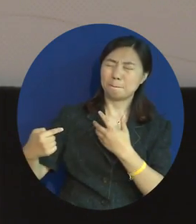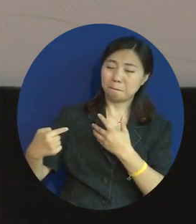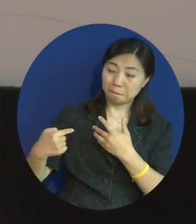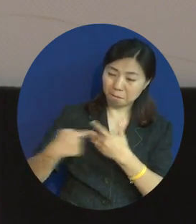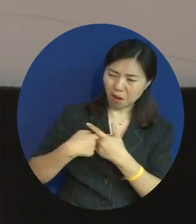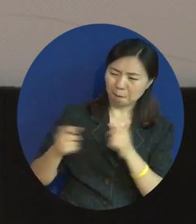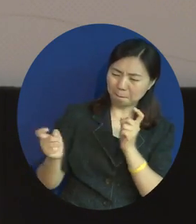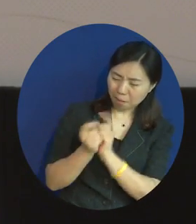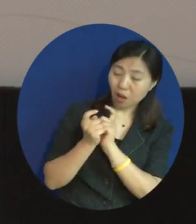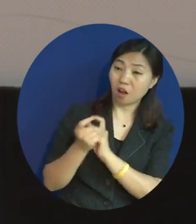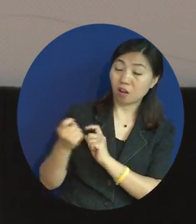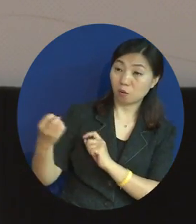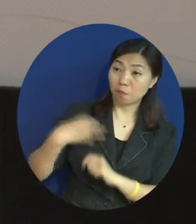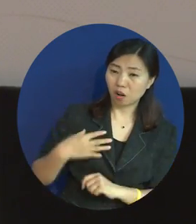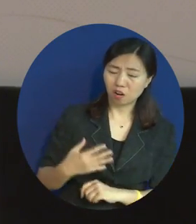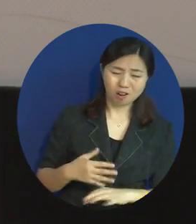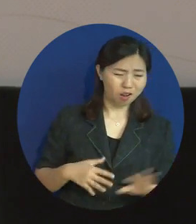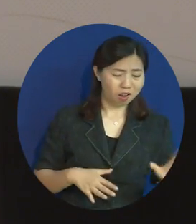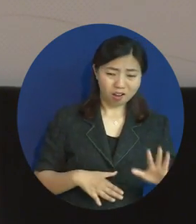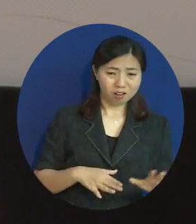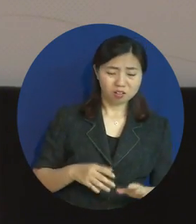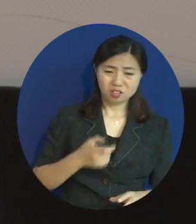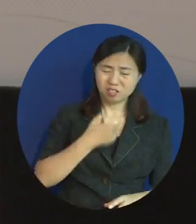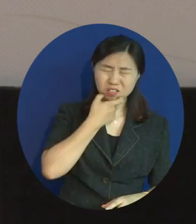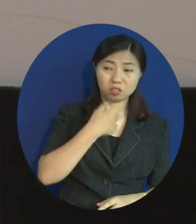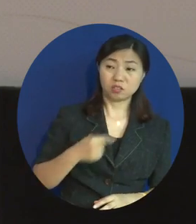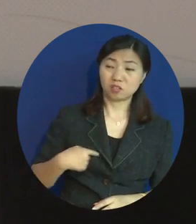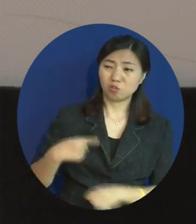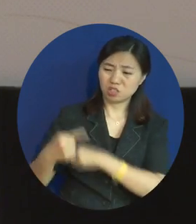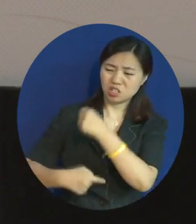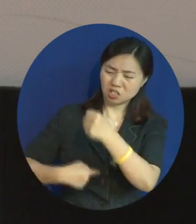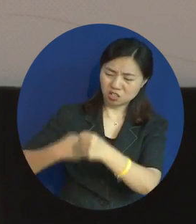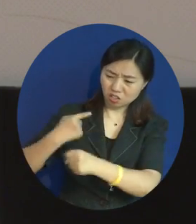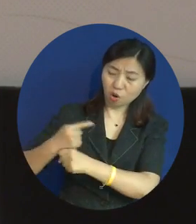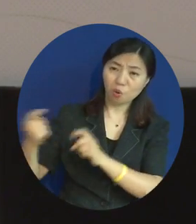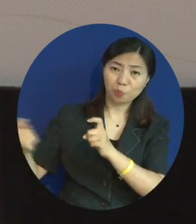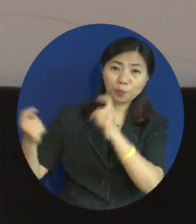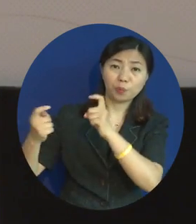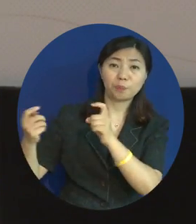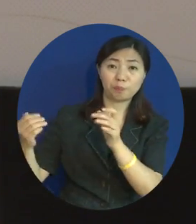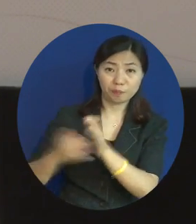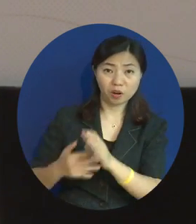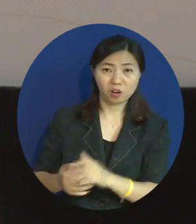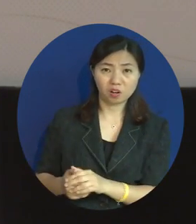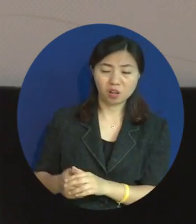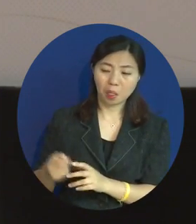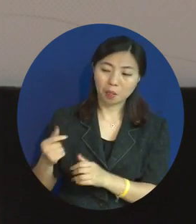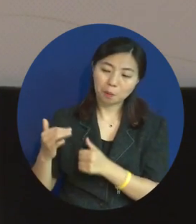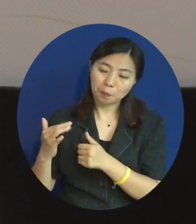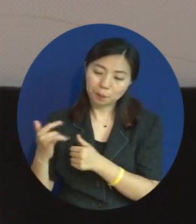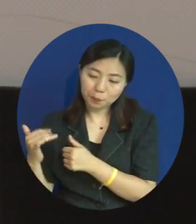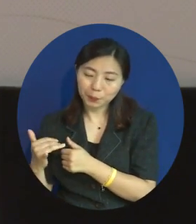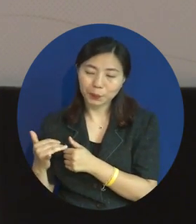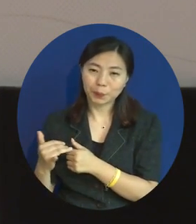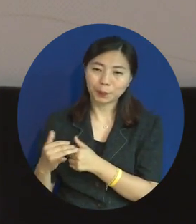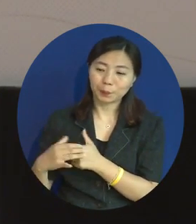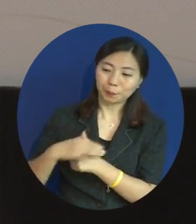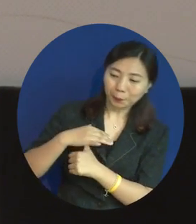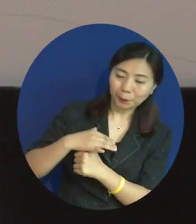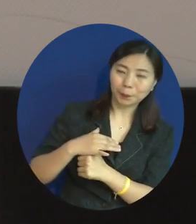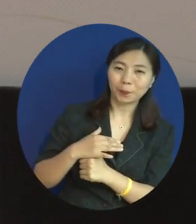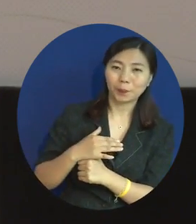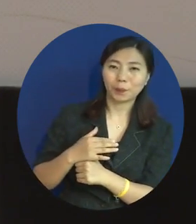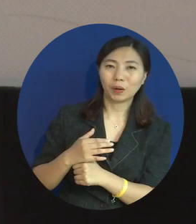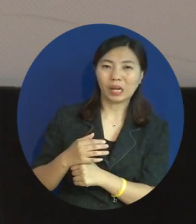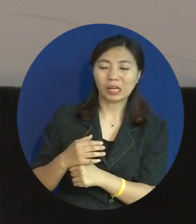하라 그러는데, 난 전혀 안 해올시다. 1년을 싸웠어. 그러다가 약간 꼬임도 있고 약간 협박 공갈 때